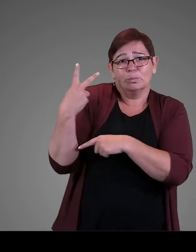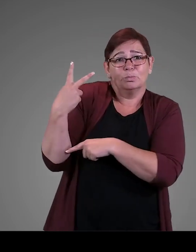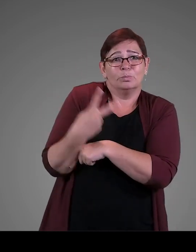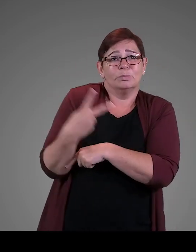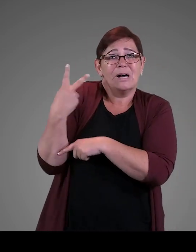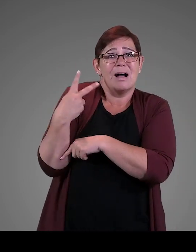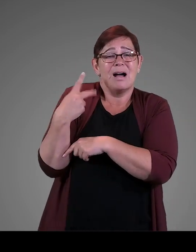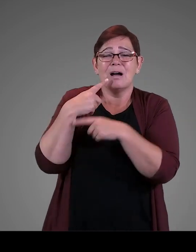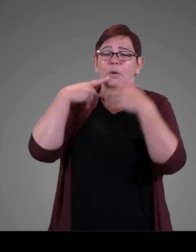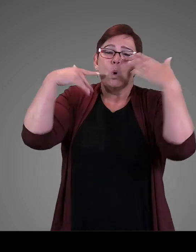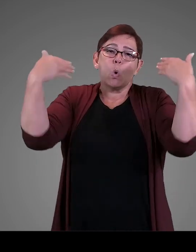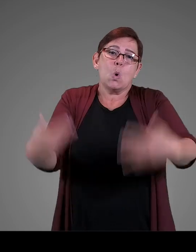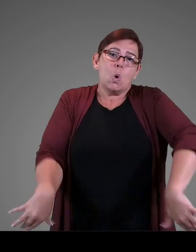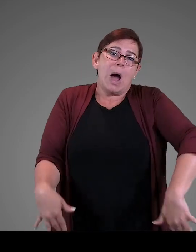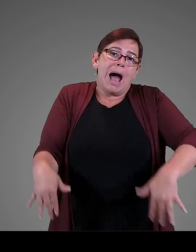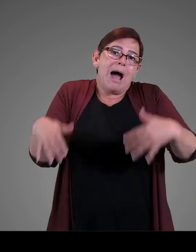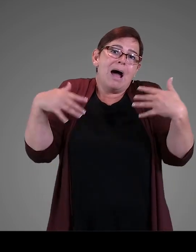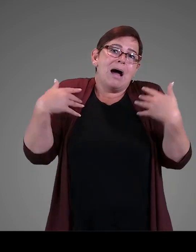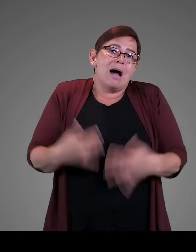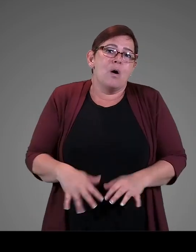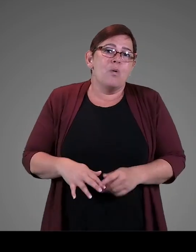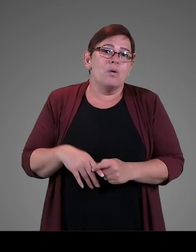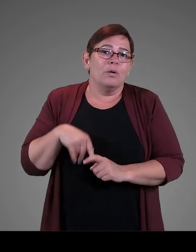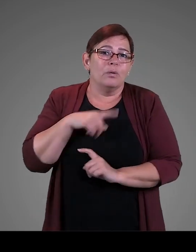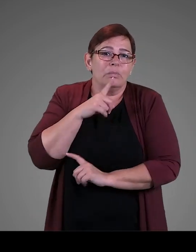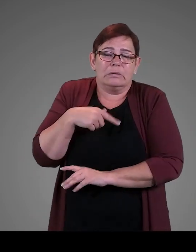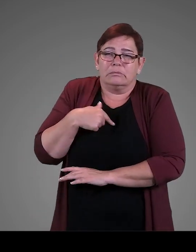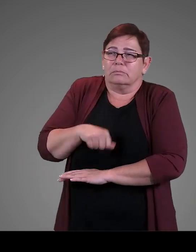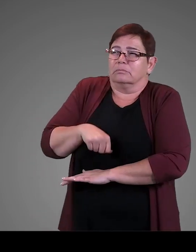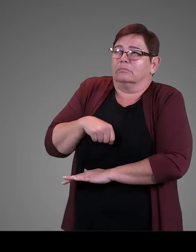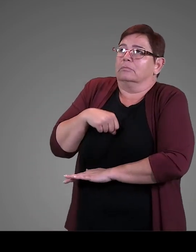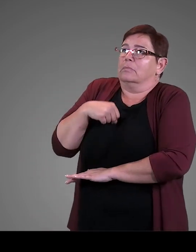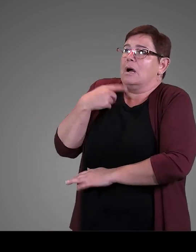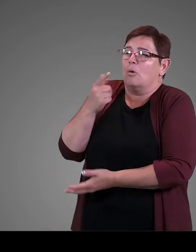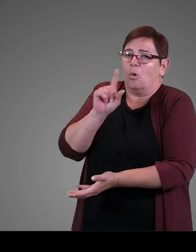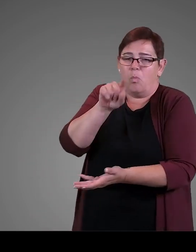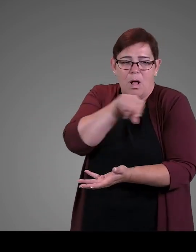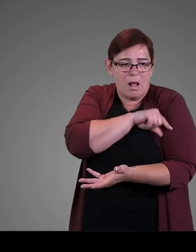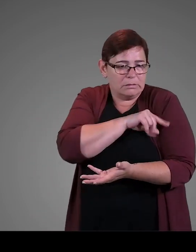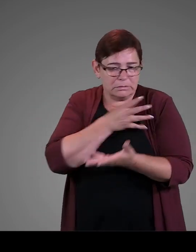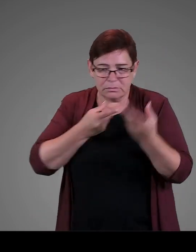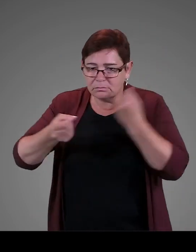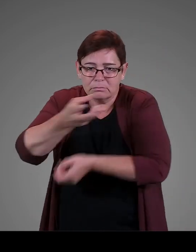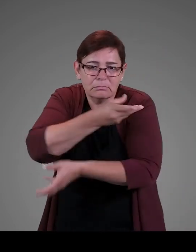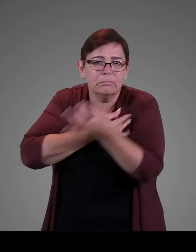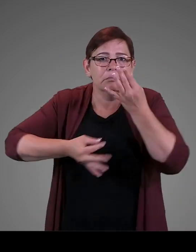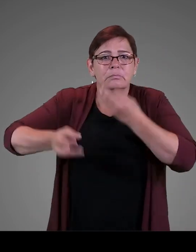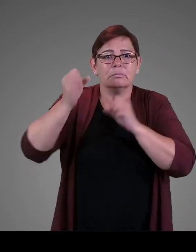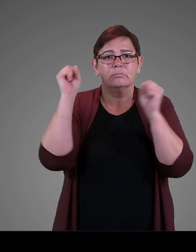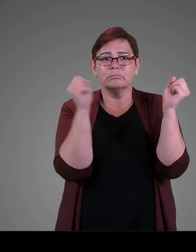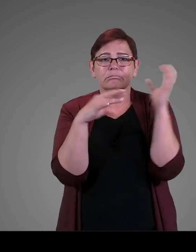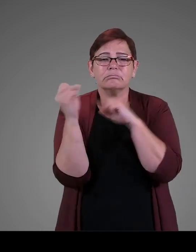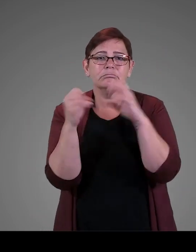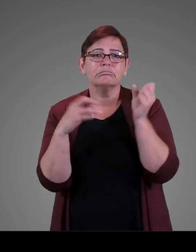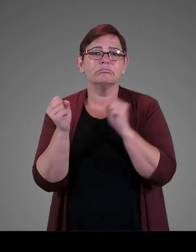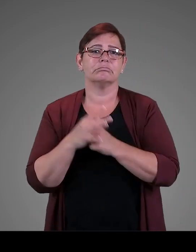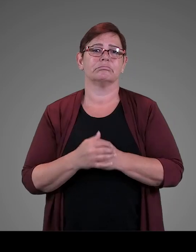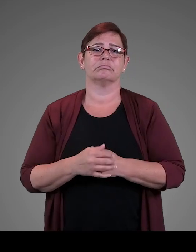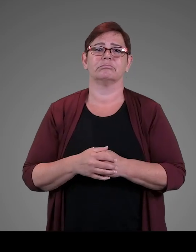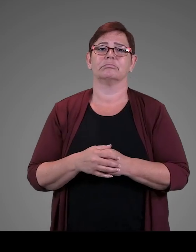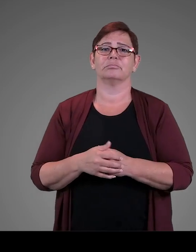énergisant, puis en fait, tout ce qui s'est passé pendant ces 2 jours-là, je trouve que c'est assez extraordinaire. Je suis super fière de la qualité des